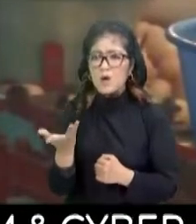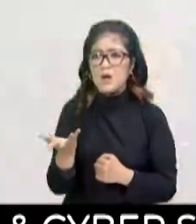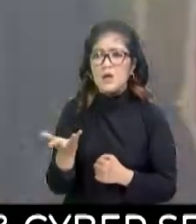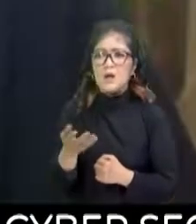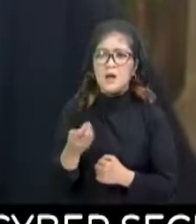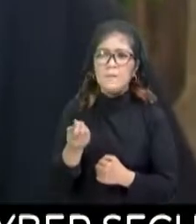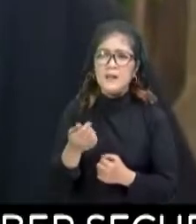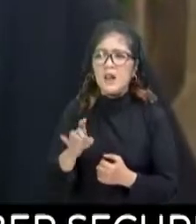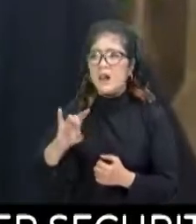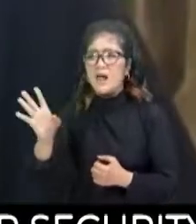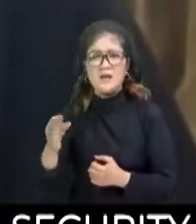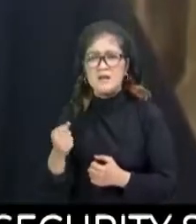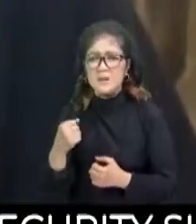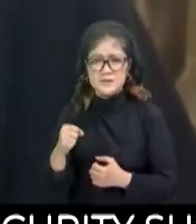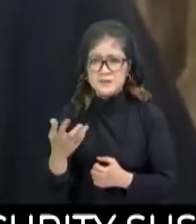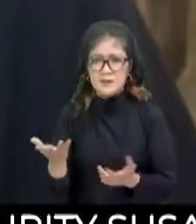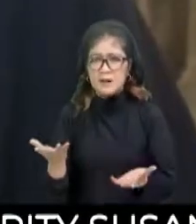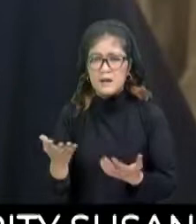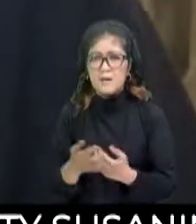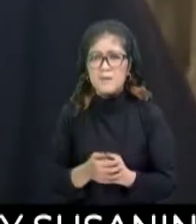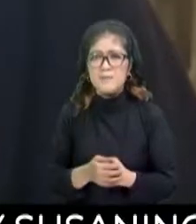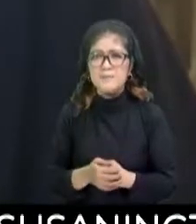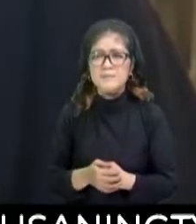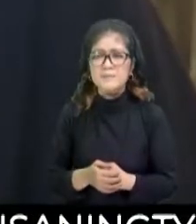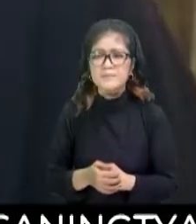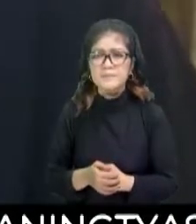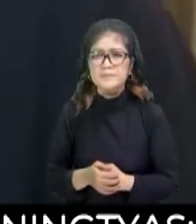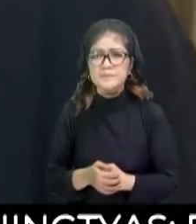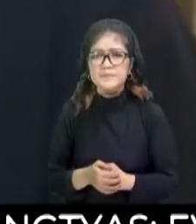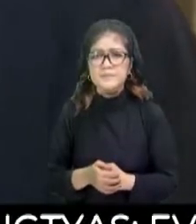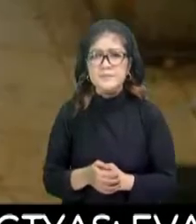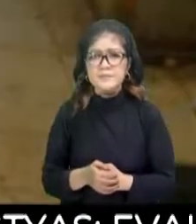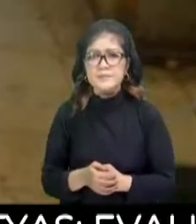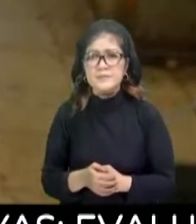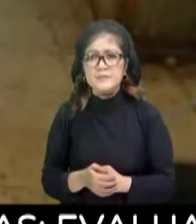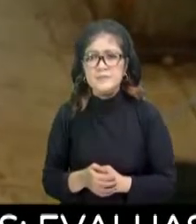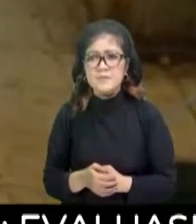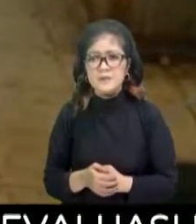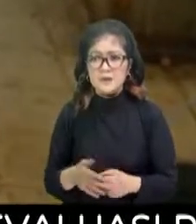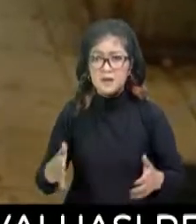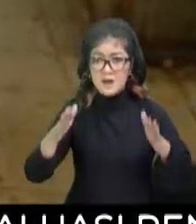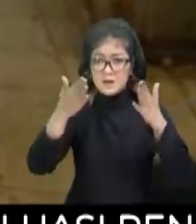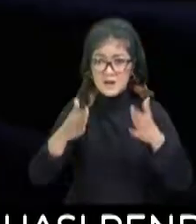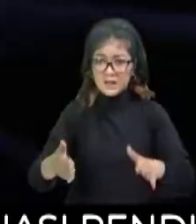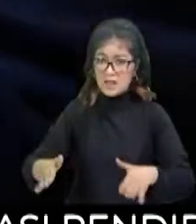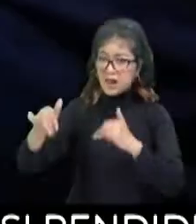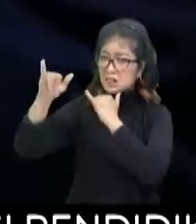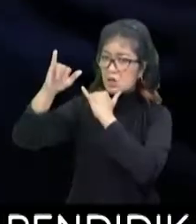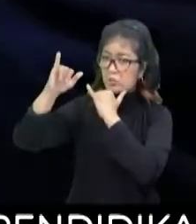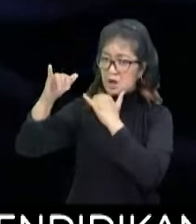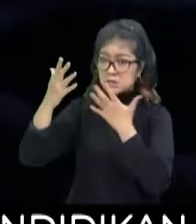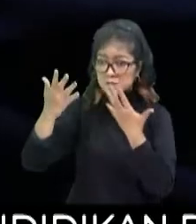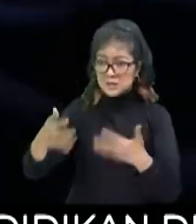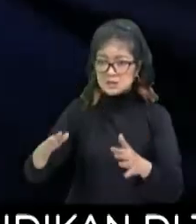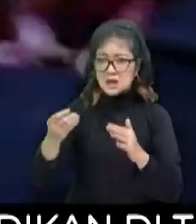bingung kalau bisa ya Kalau bisa ini setelah natal-tahun baru harganya kulit